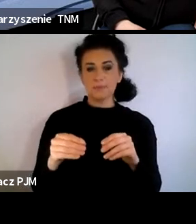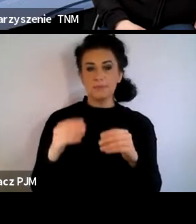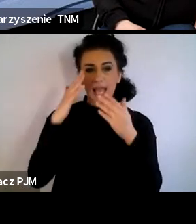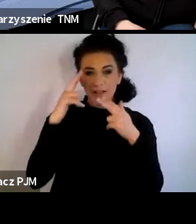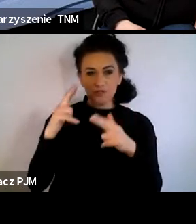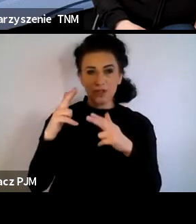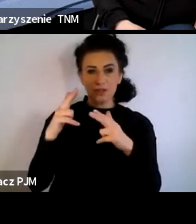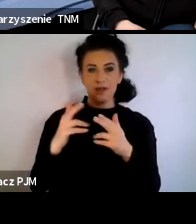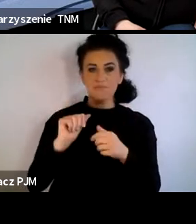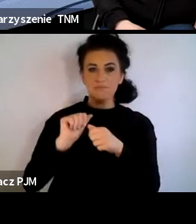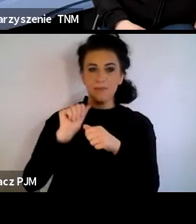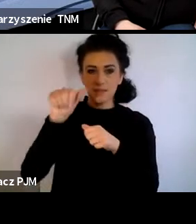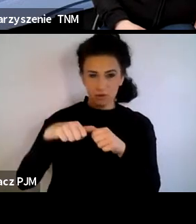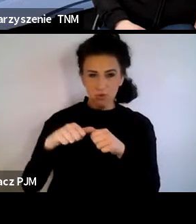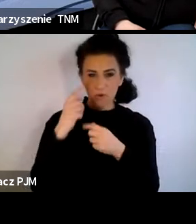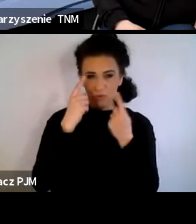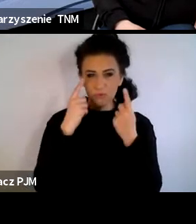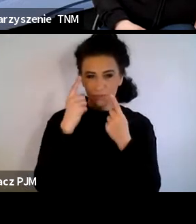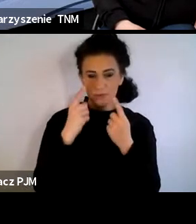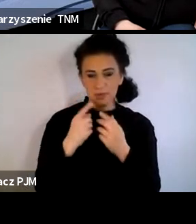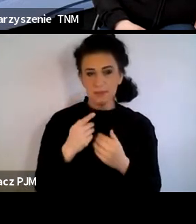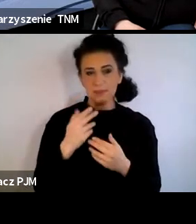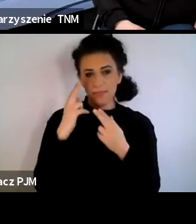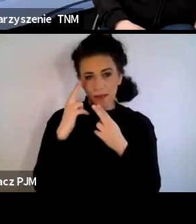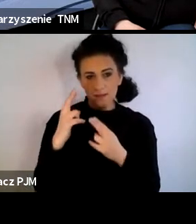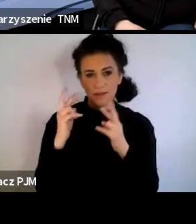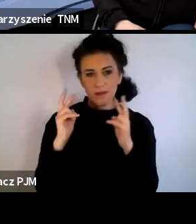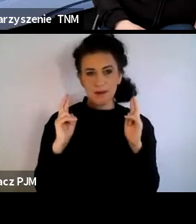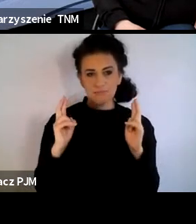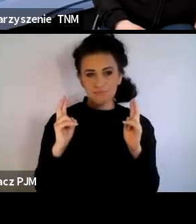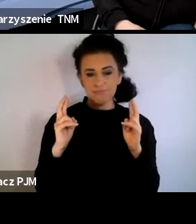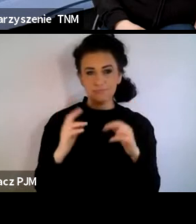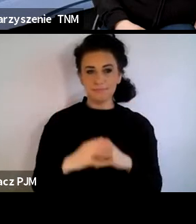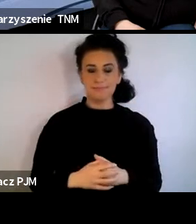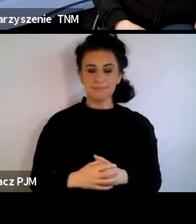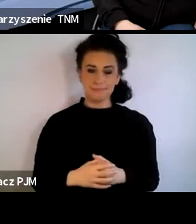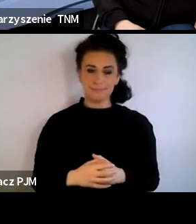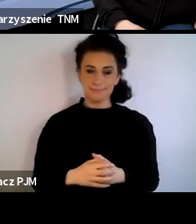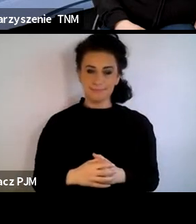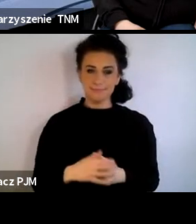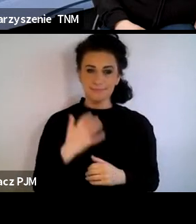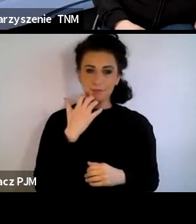przyszłego roku, więc jak dobrze pójdzie, to